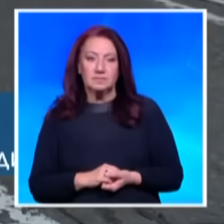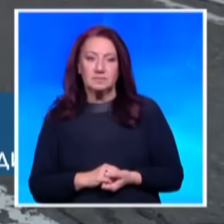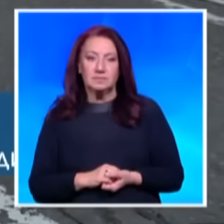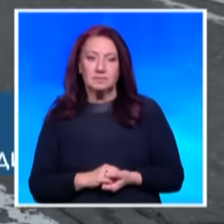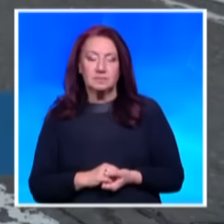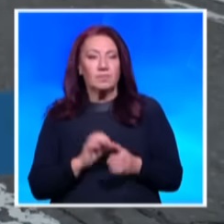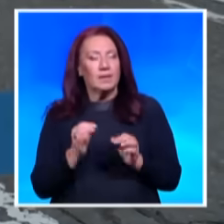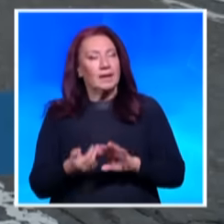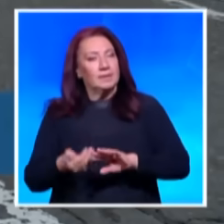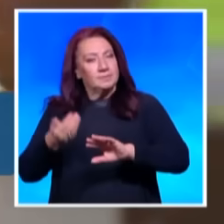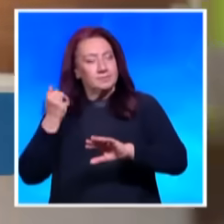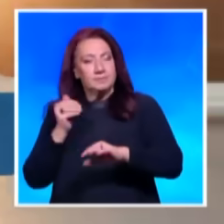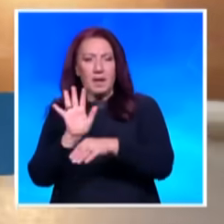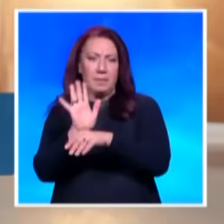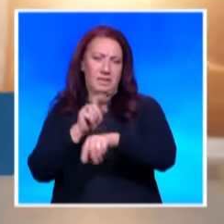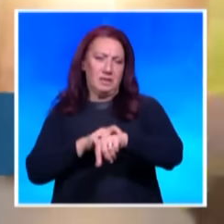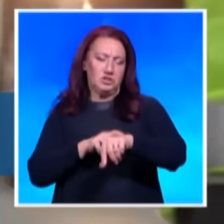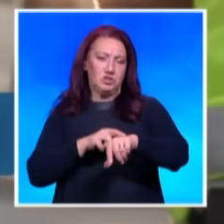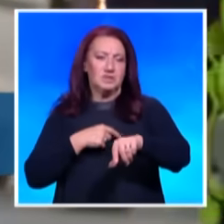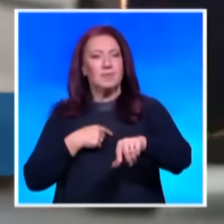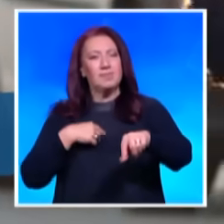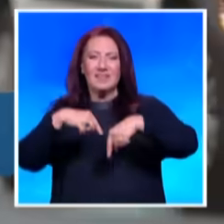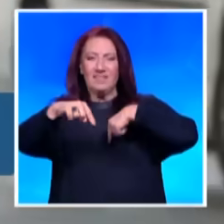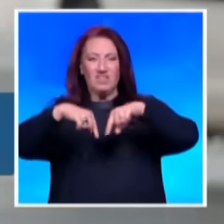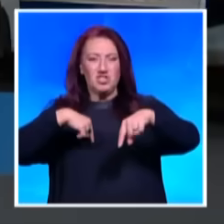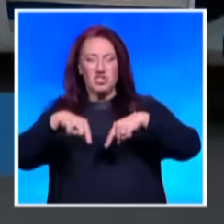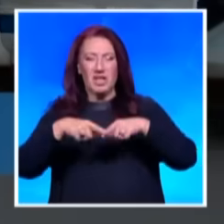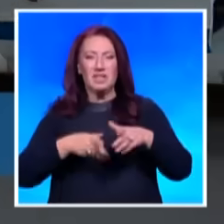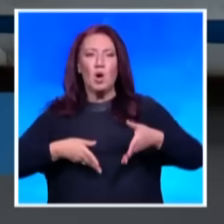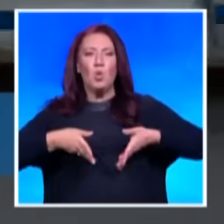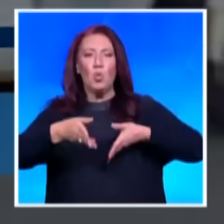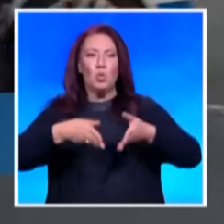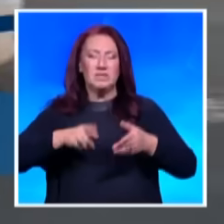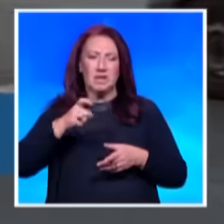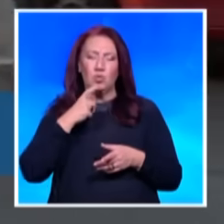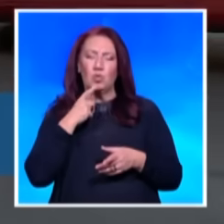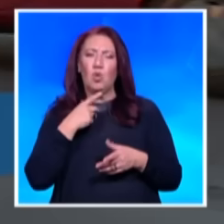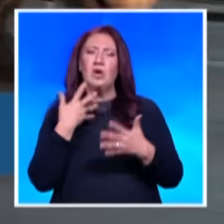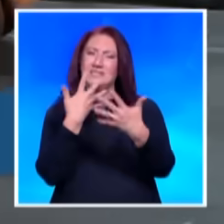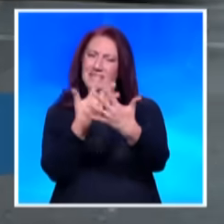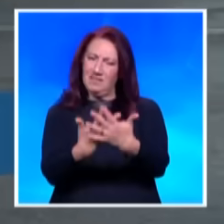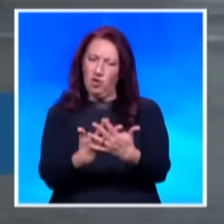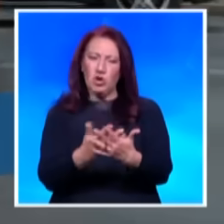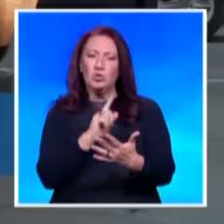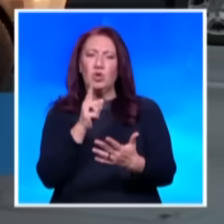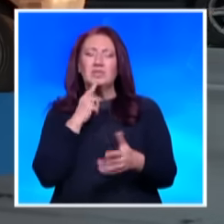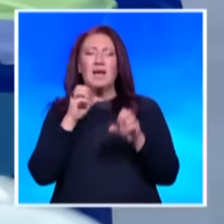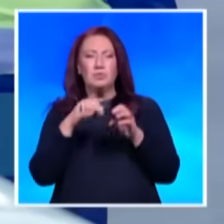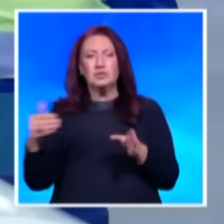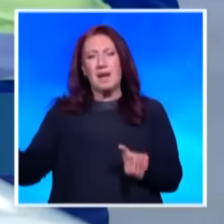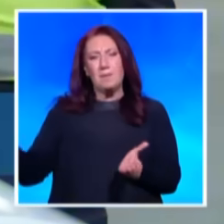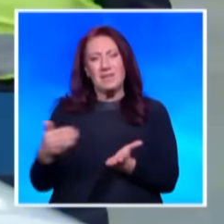15 часа. Движението по улица Гурко вече е блокирано. Тук не се допускат нито автомобили, нито автобуси от градския